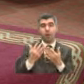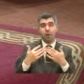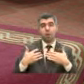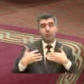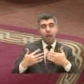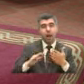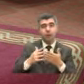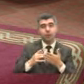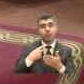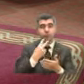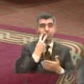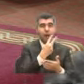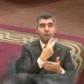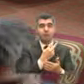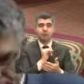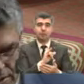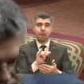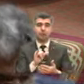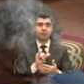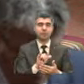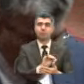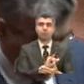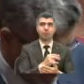فقط. طبعا كاين لجنة مختصة